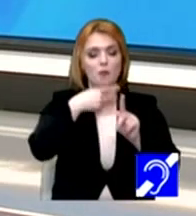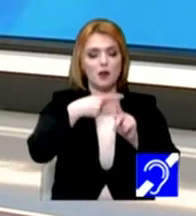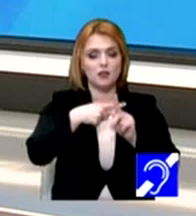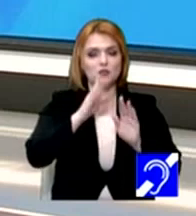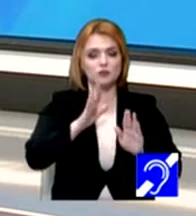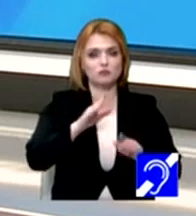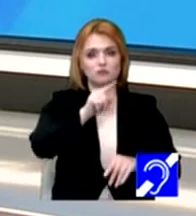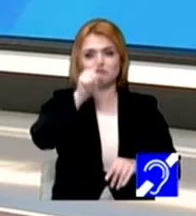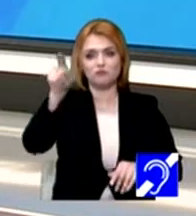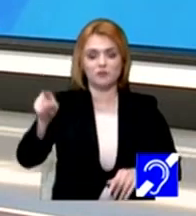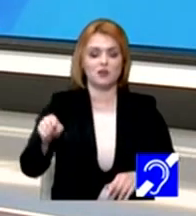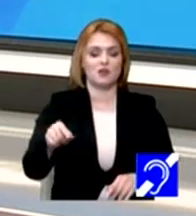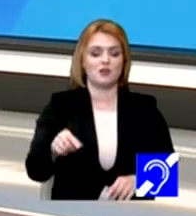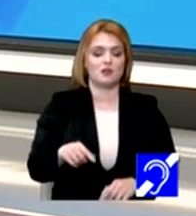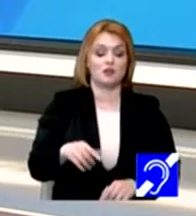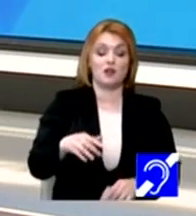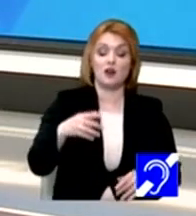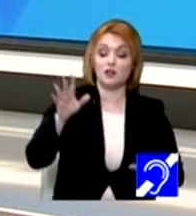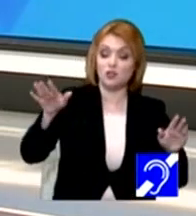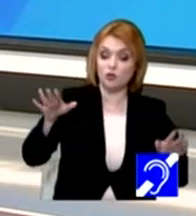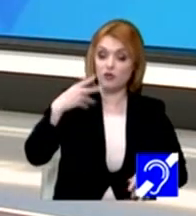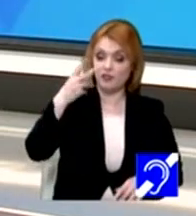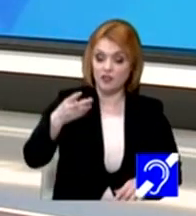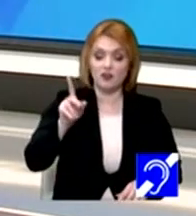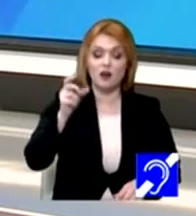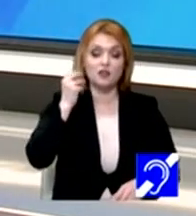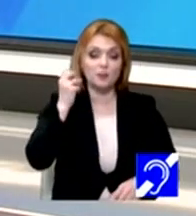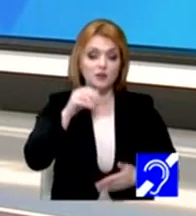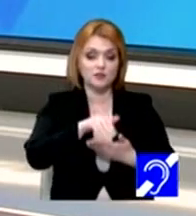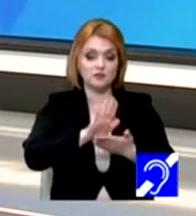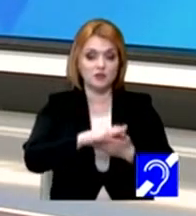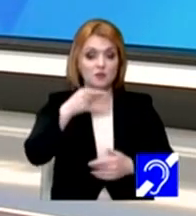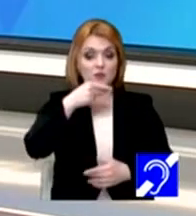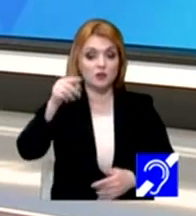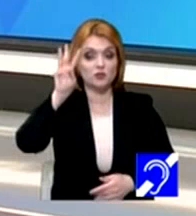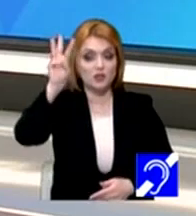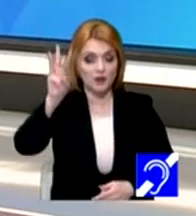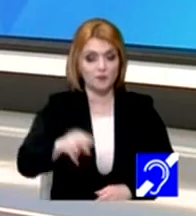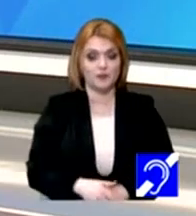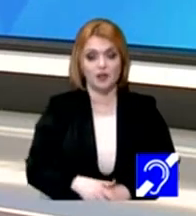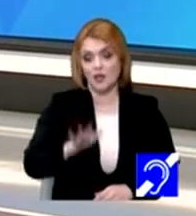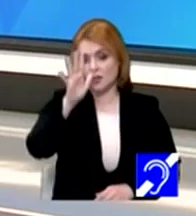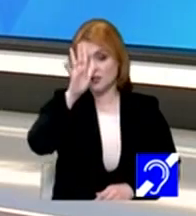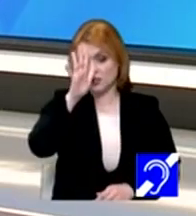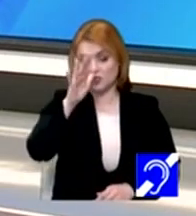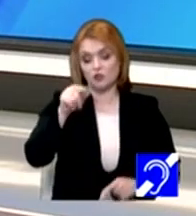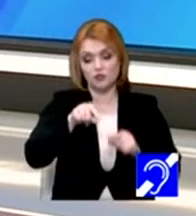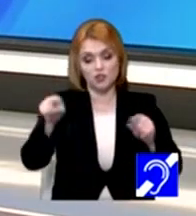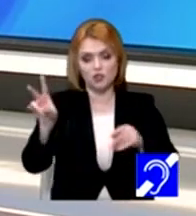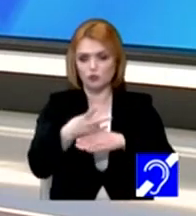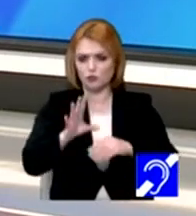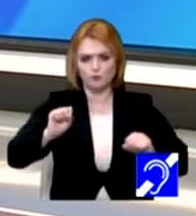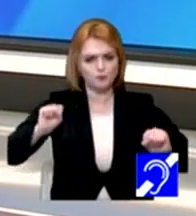unele zone, iar la Soroca vedem că la orele amiezii se vor înregistra minus 3 grade. În capitală urmează o noapte rece